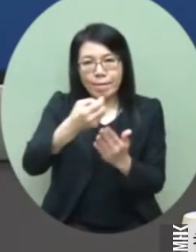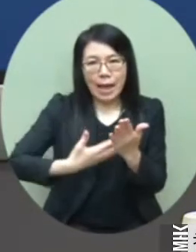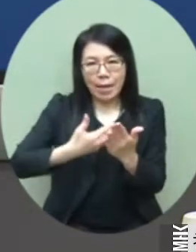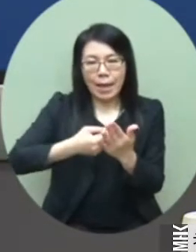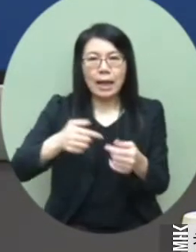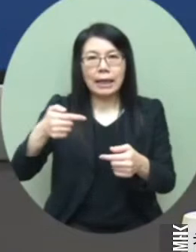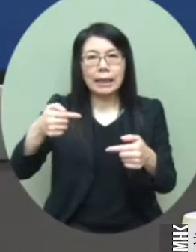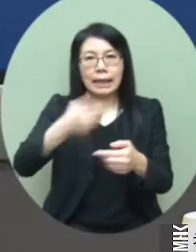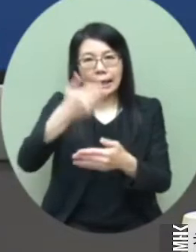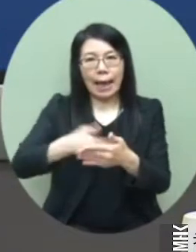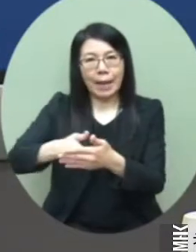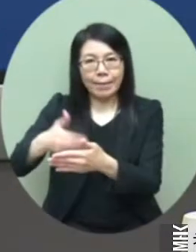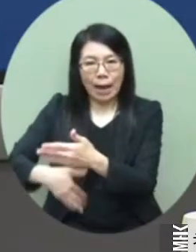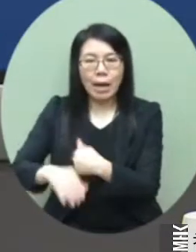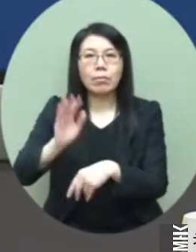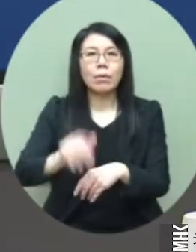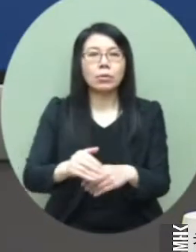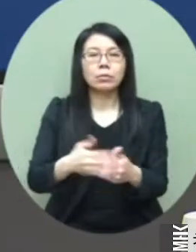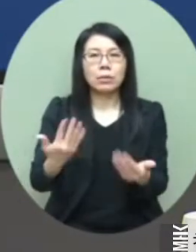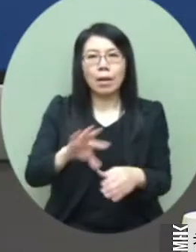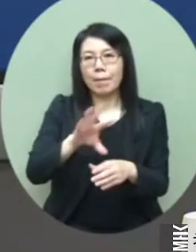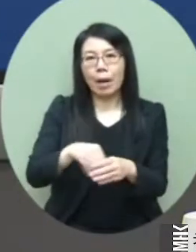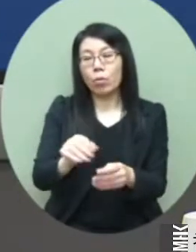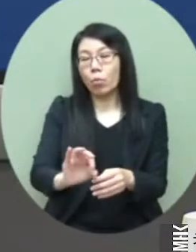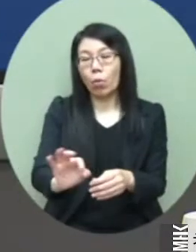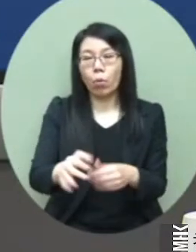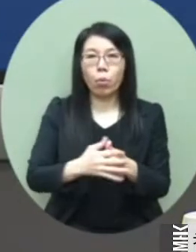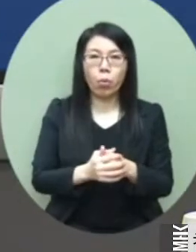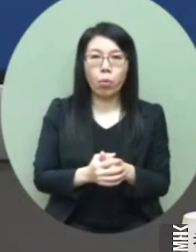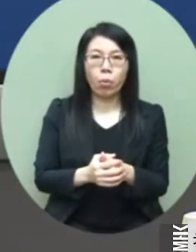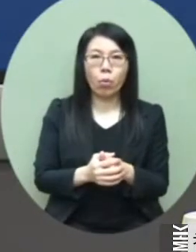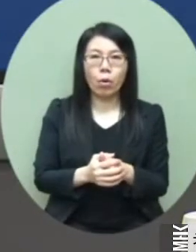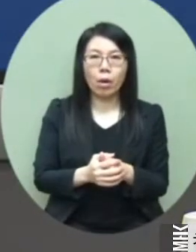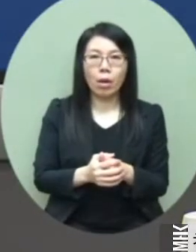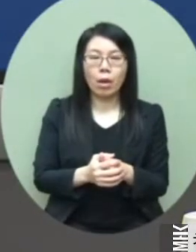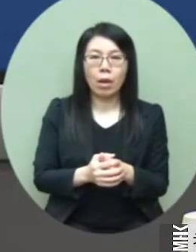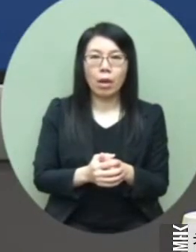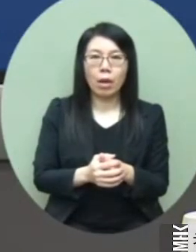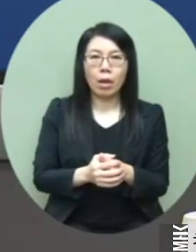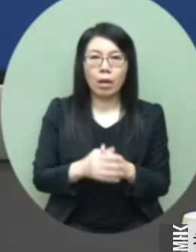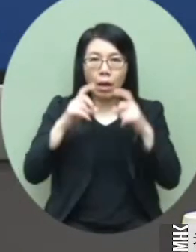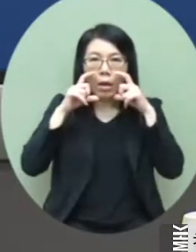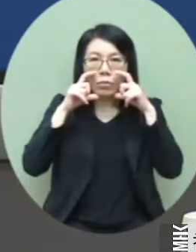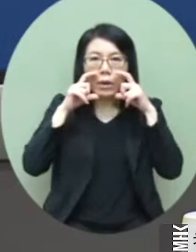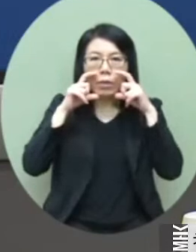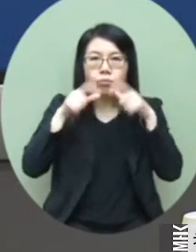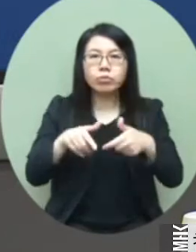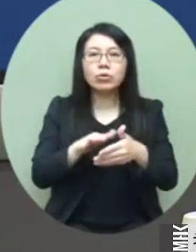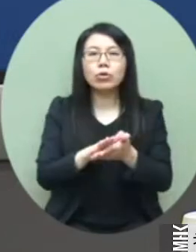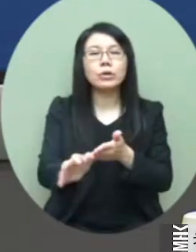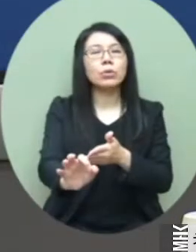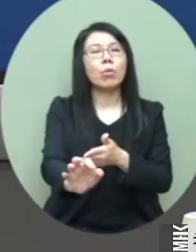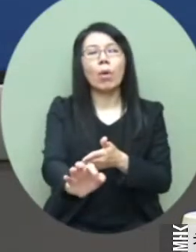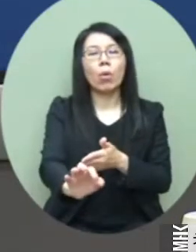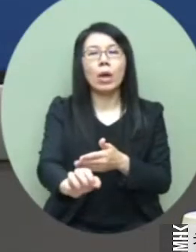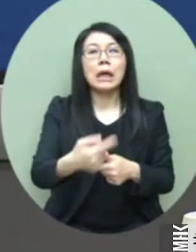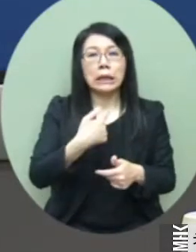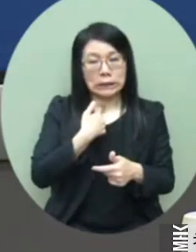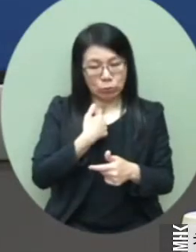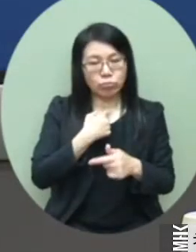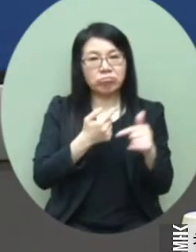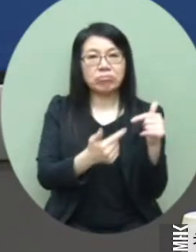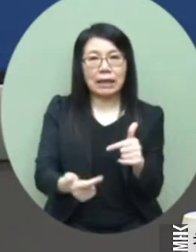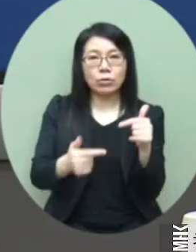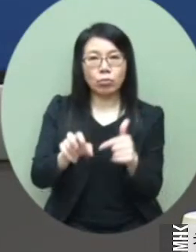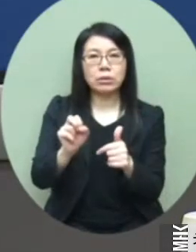嚇。但係唔包括即係取消戴口罩。我相信戴口罩將要持續一段嘅